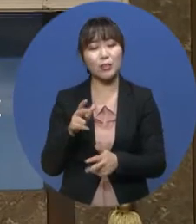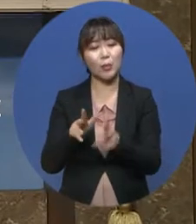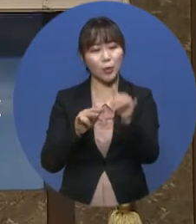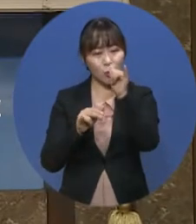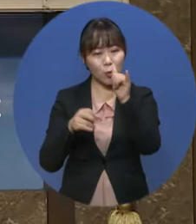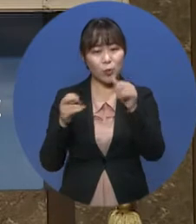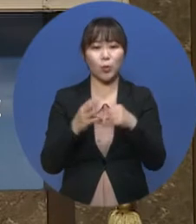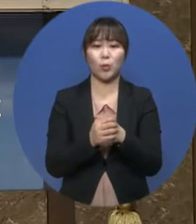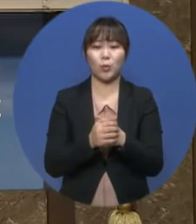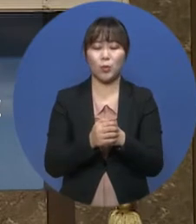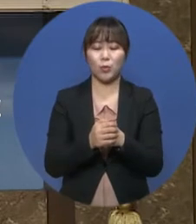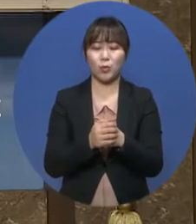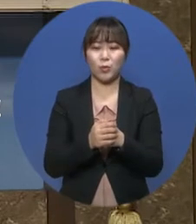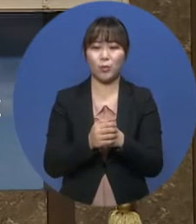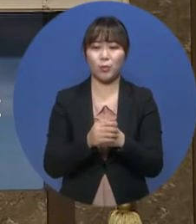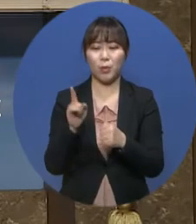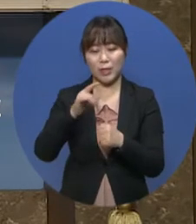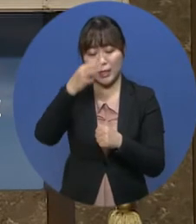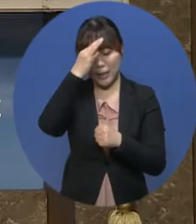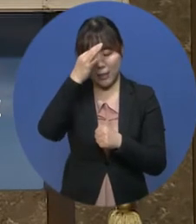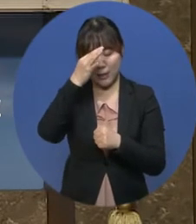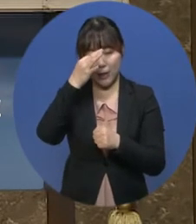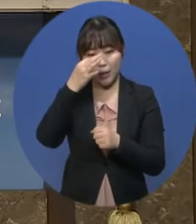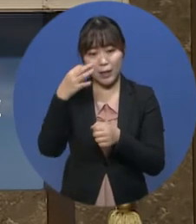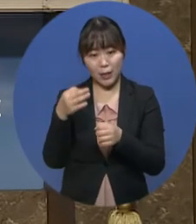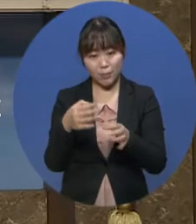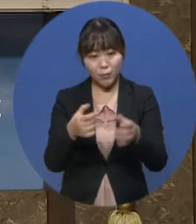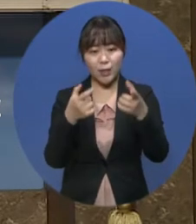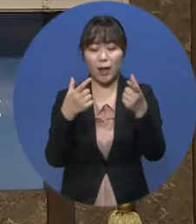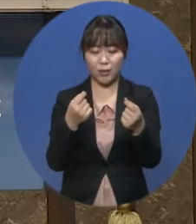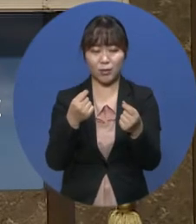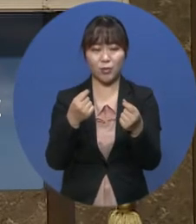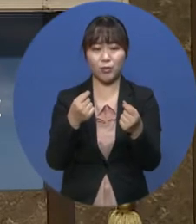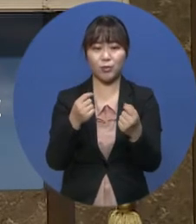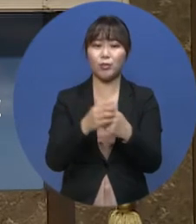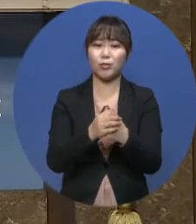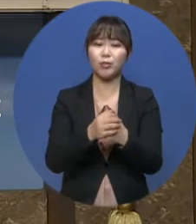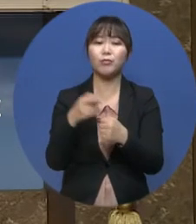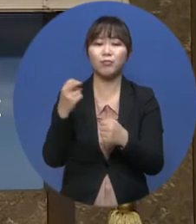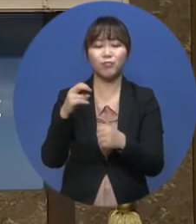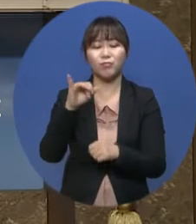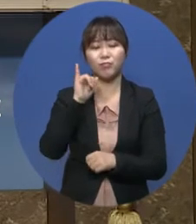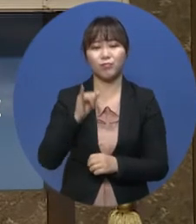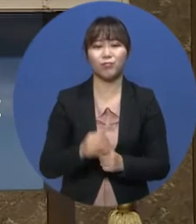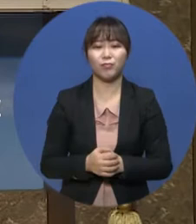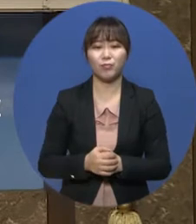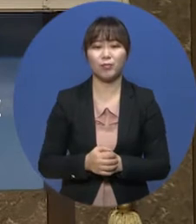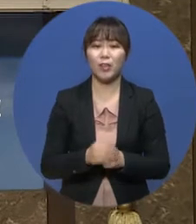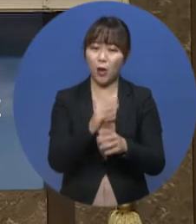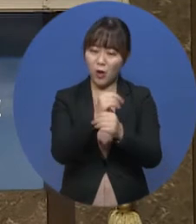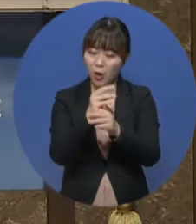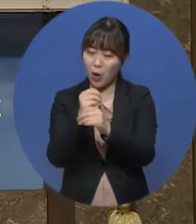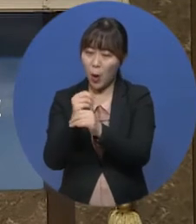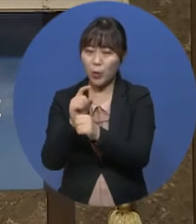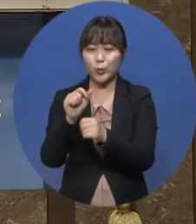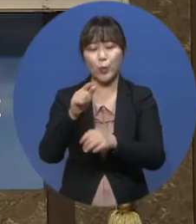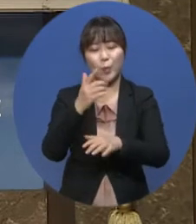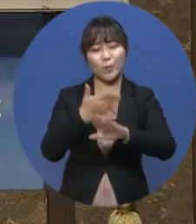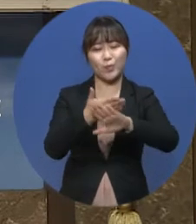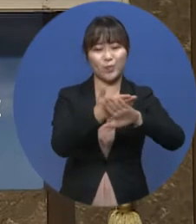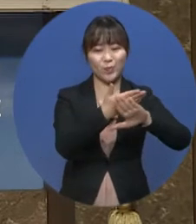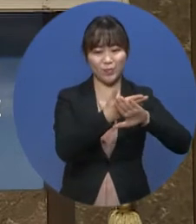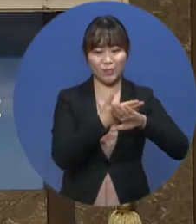어떤지 뭐 어진을 재능기부 어떤거는 이제 수시로 하기도 하고 날짜가 조금 제 다를